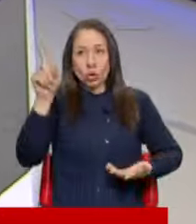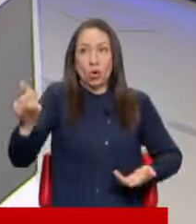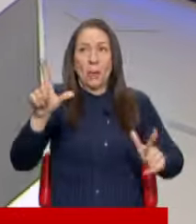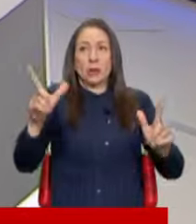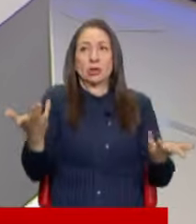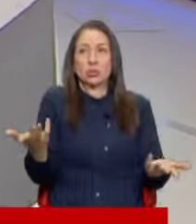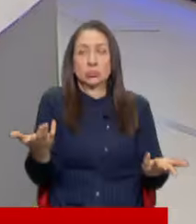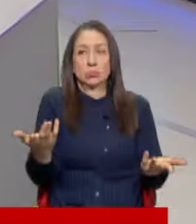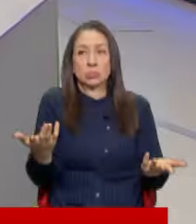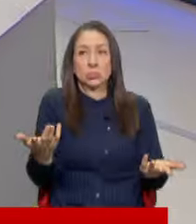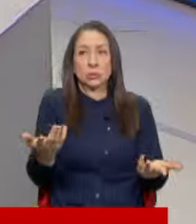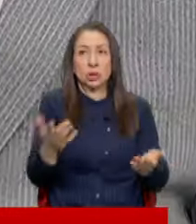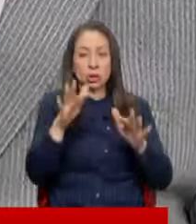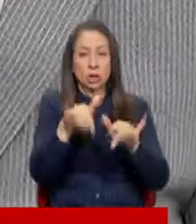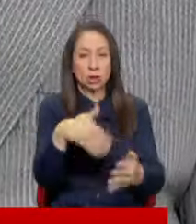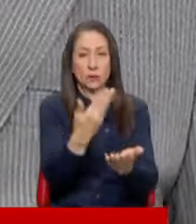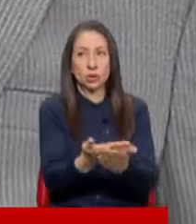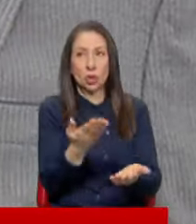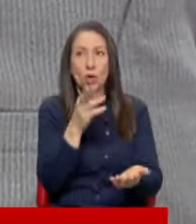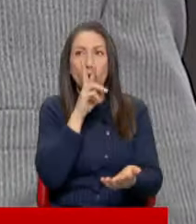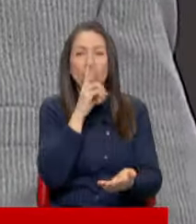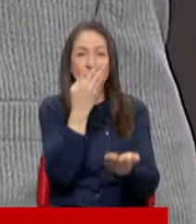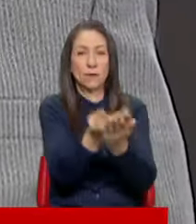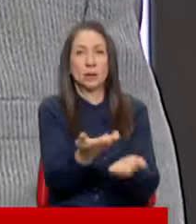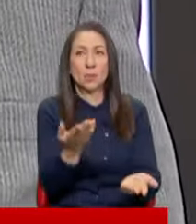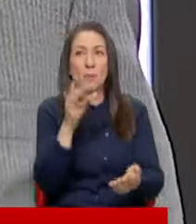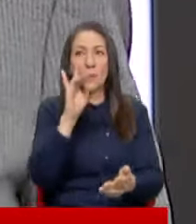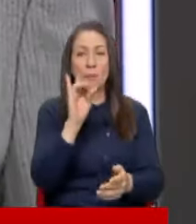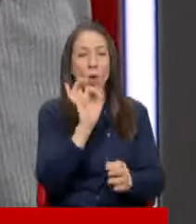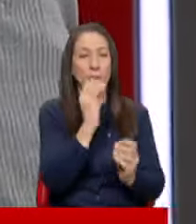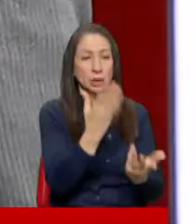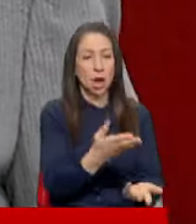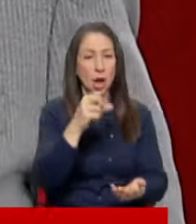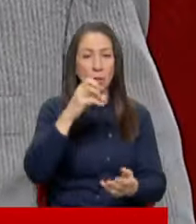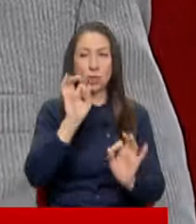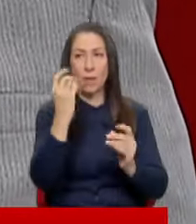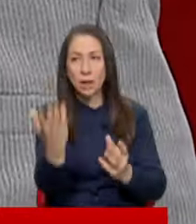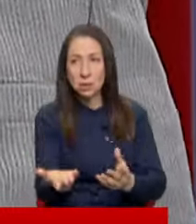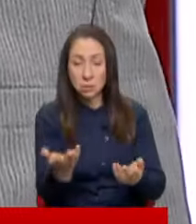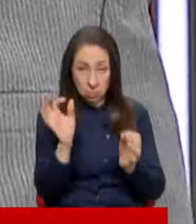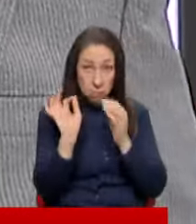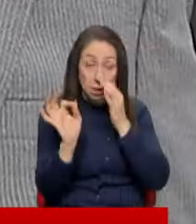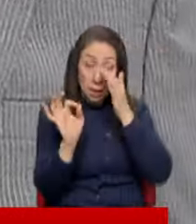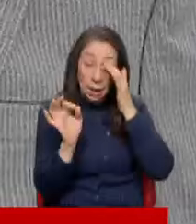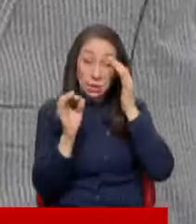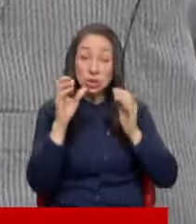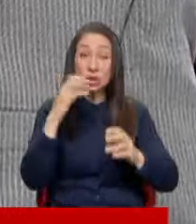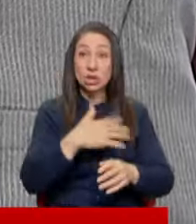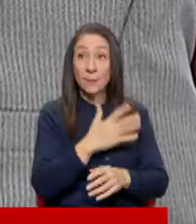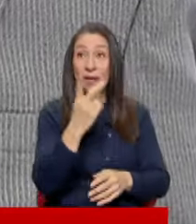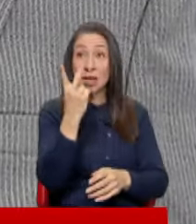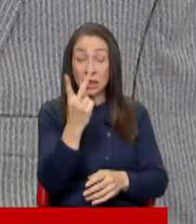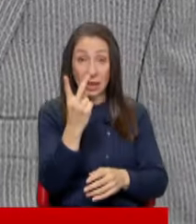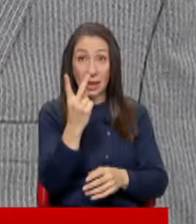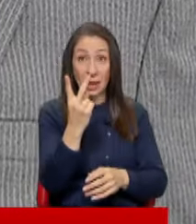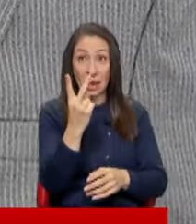sormak lazım yani dilekçe verecekseniz ölen vakti verirsiniz MHP öyle verdi AK Parti öyle verdi değil mi Mesela CHP'nin iki